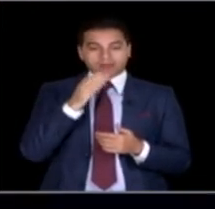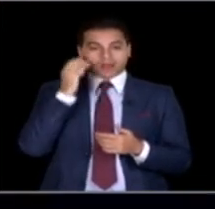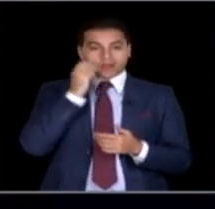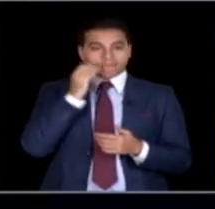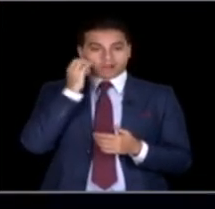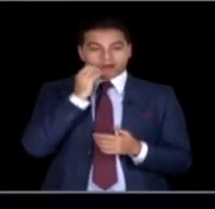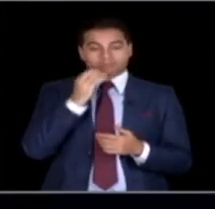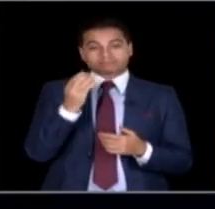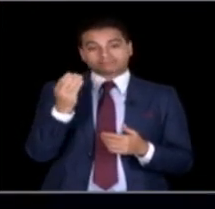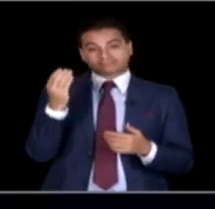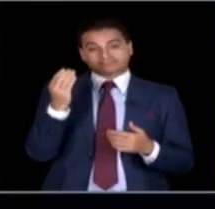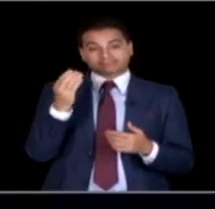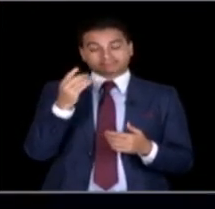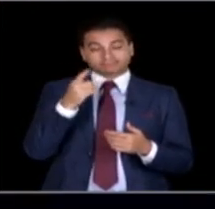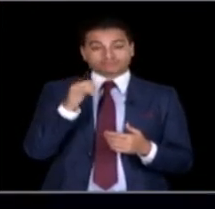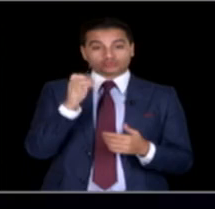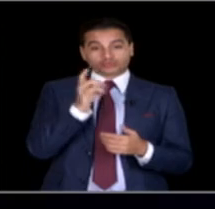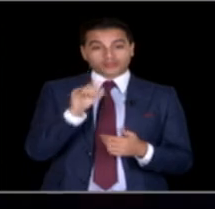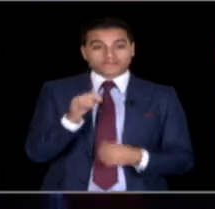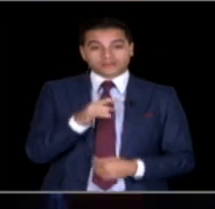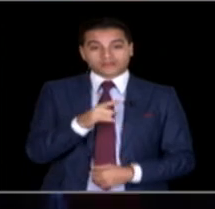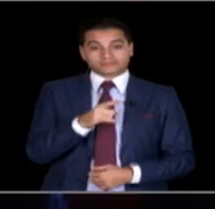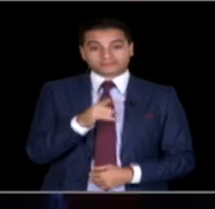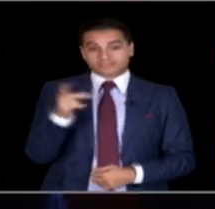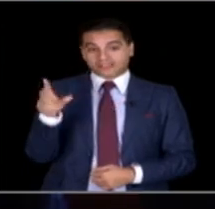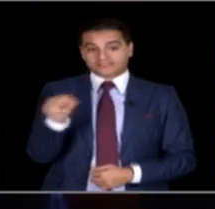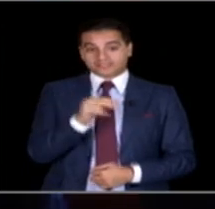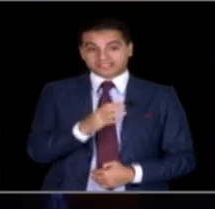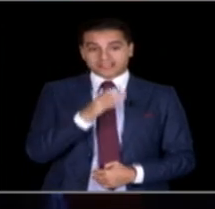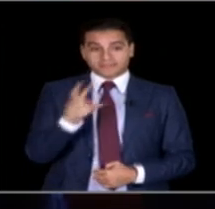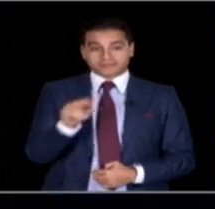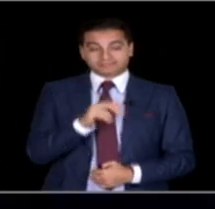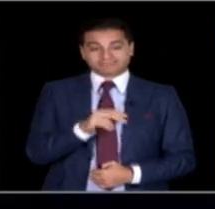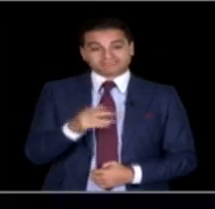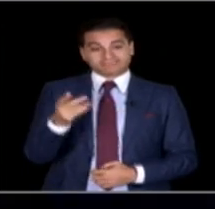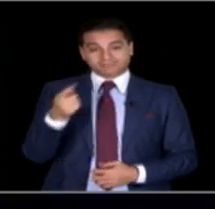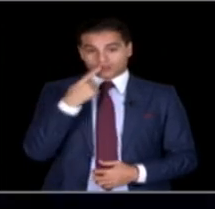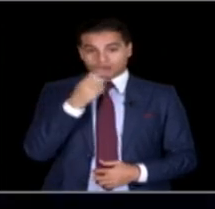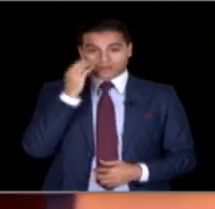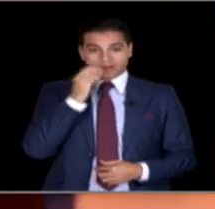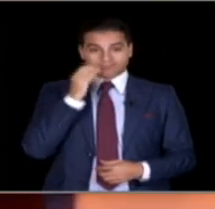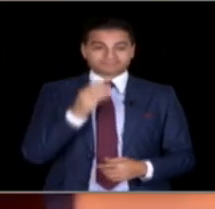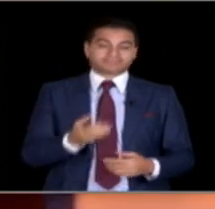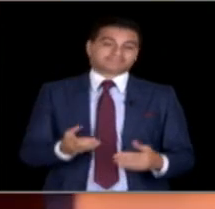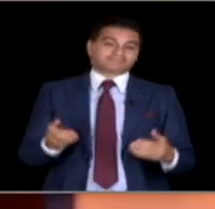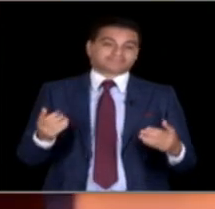الإمارات يا مصطفى، نفس إجابتك يا إسلام. كنت هتقول الإمارات أنت